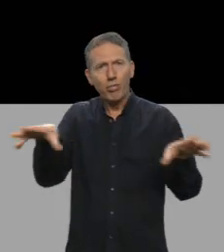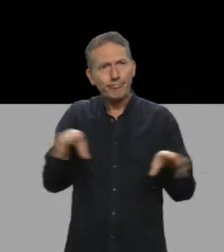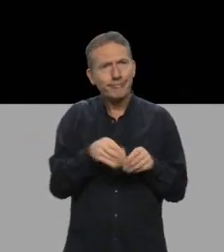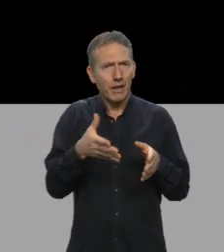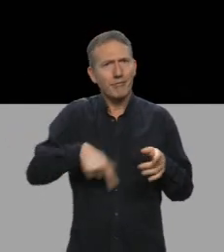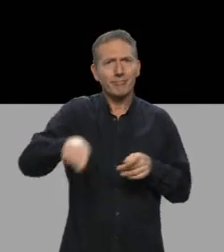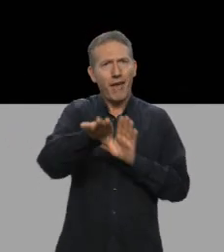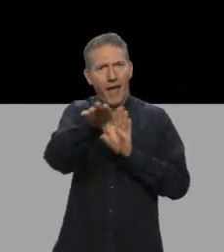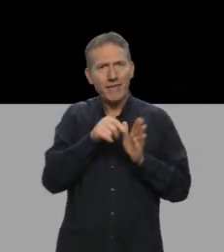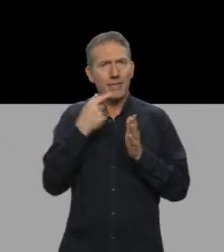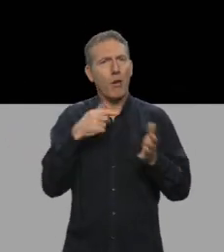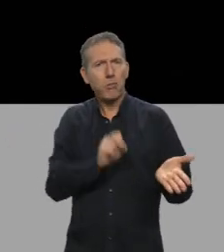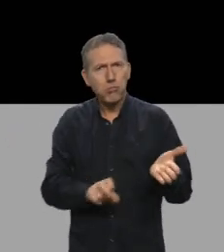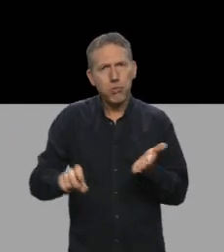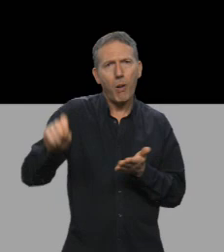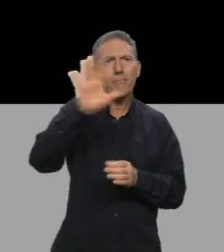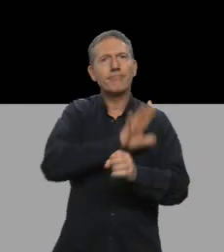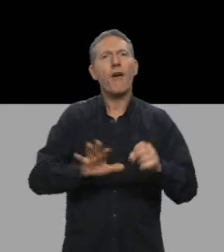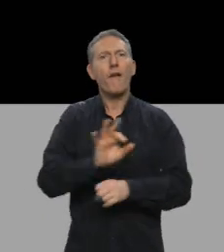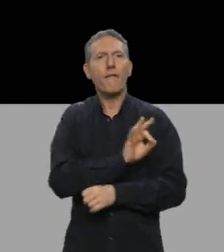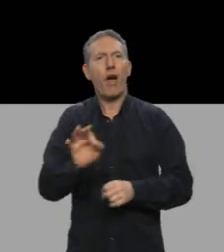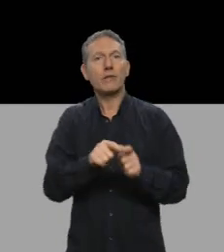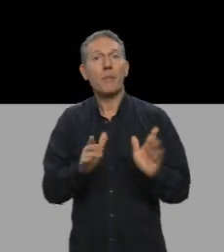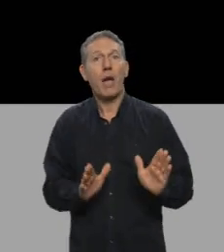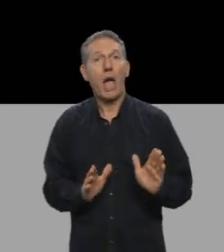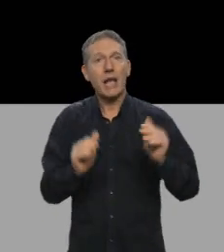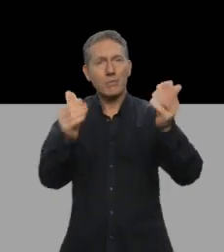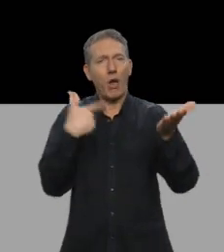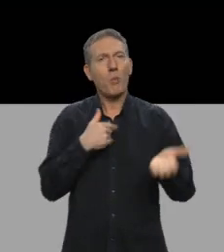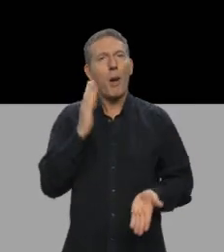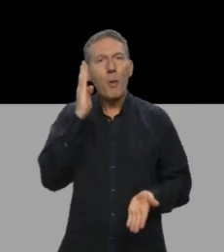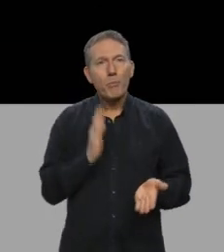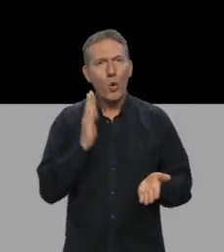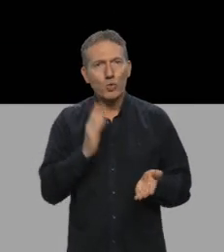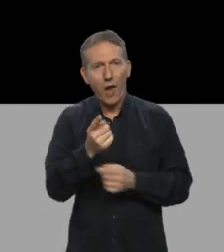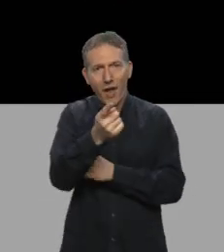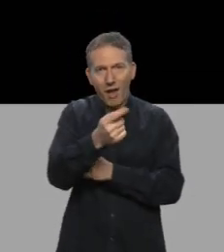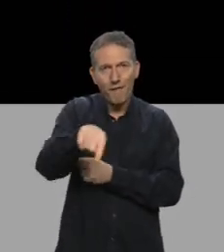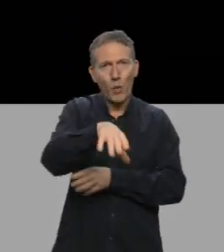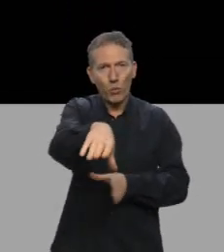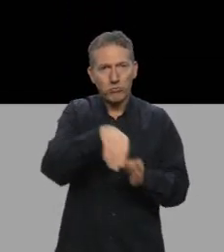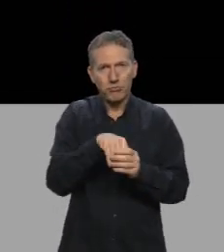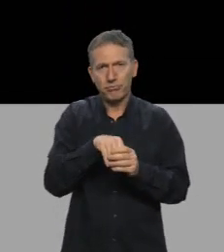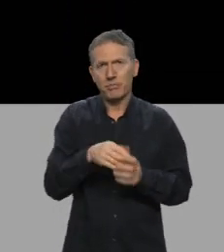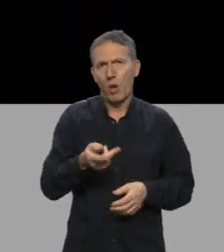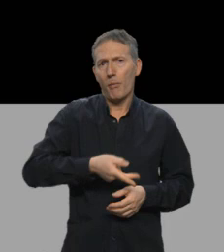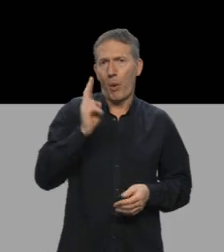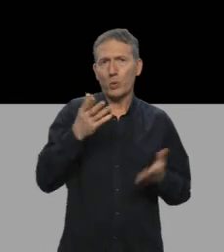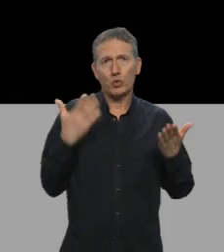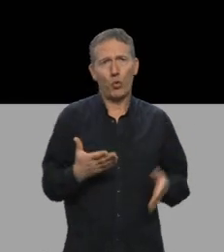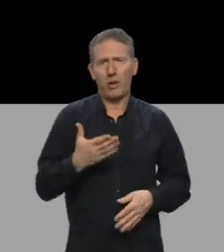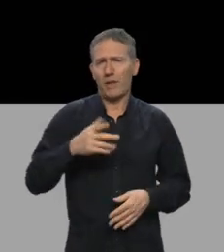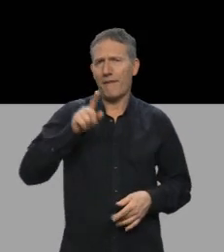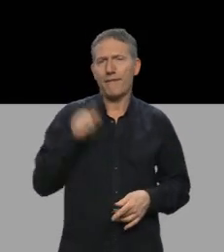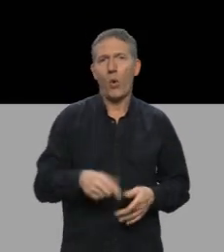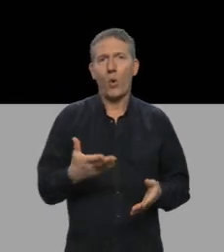invite, faisons ce tour de France de l'espoir. Et j'ai besoin de vous plus que